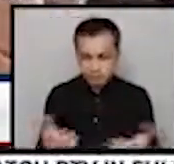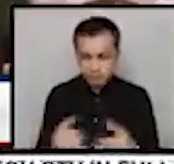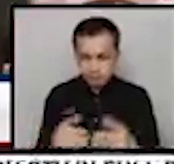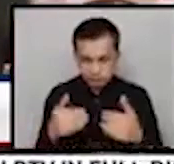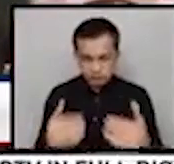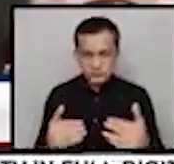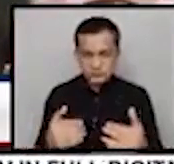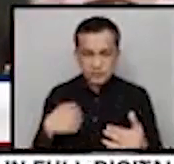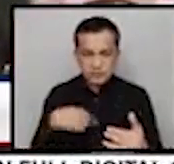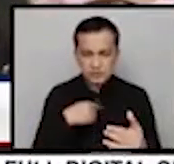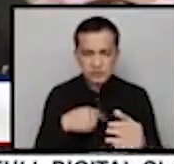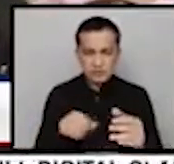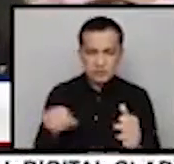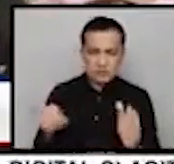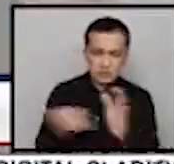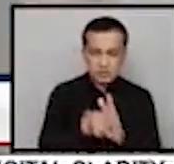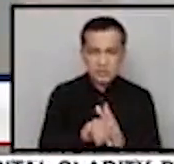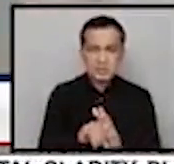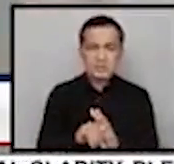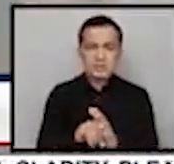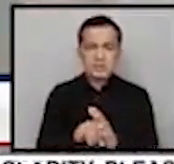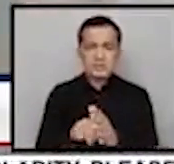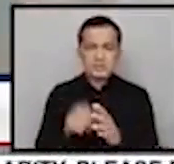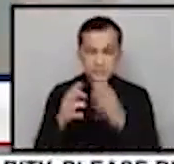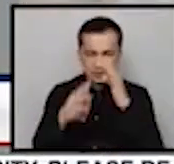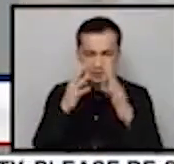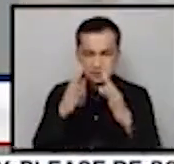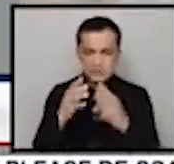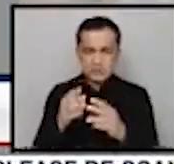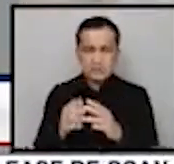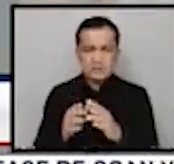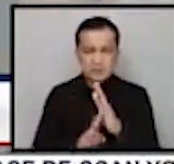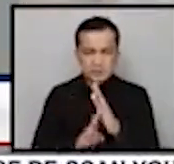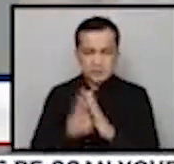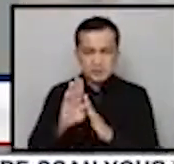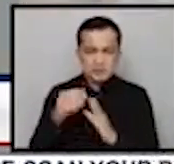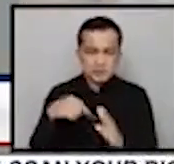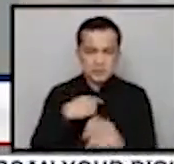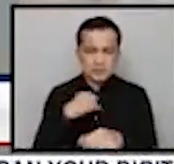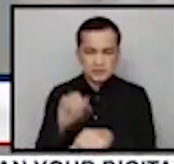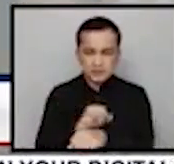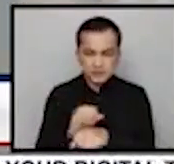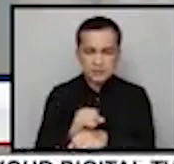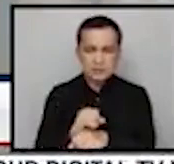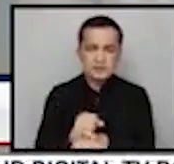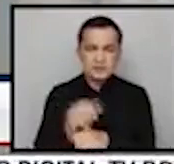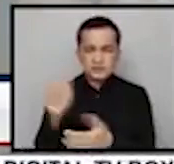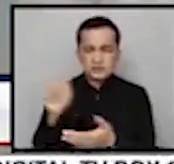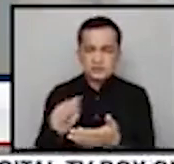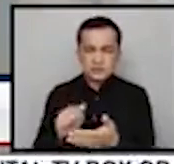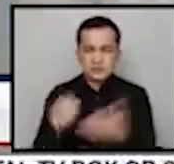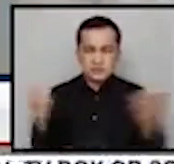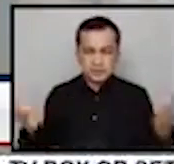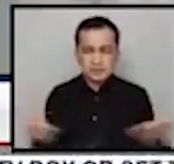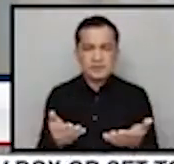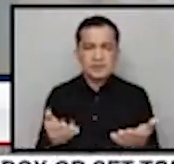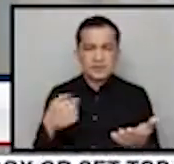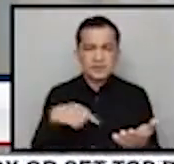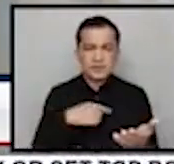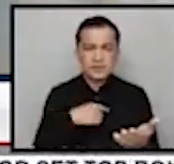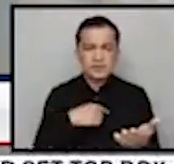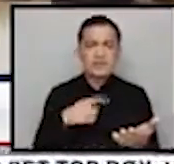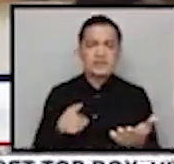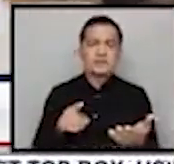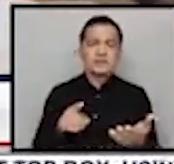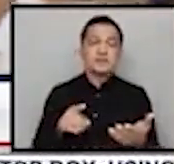katha, pinapaunlad ninyo ang ating industriya ng sining at pinakikilala ang ating lahi sa